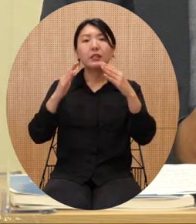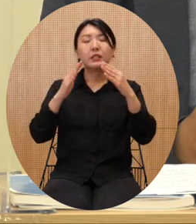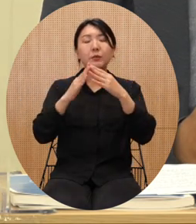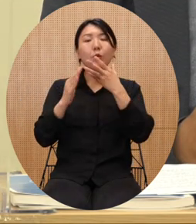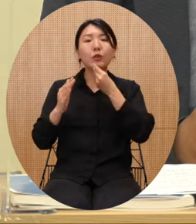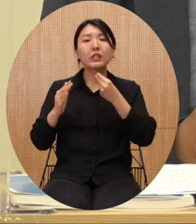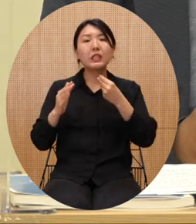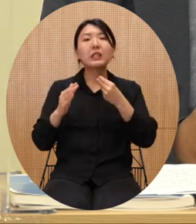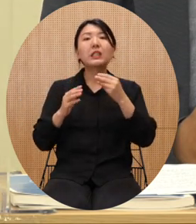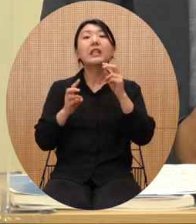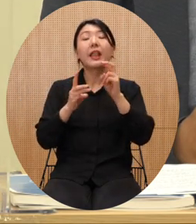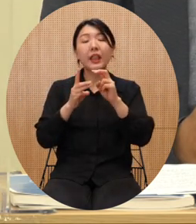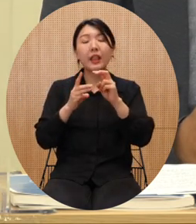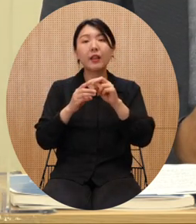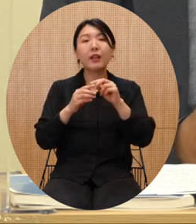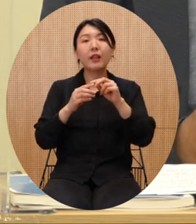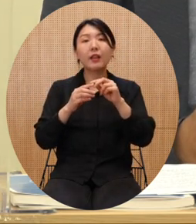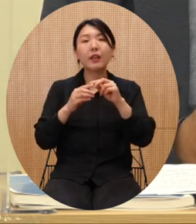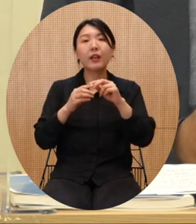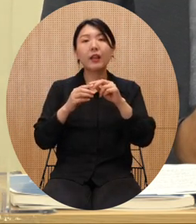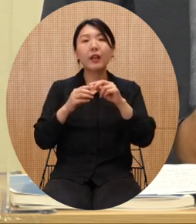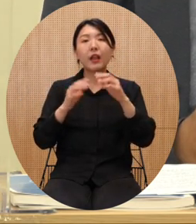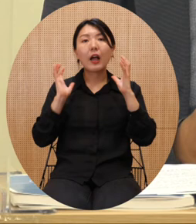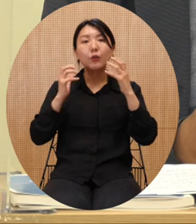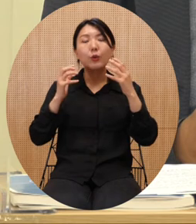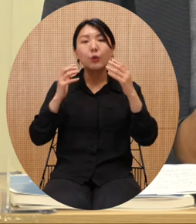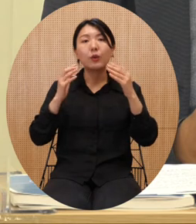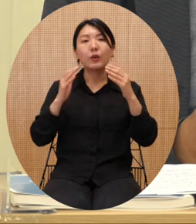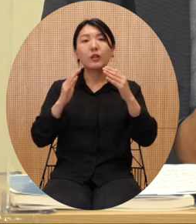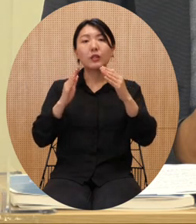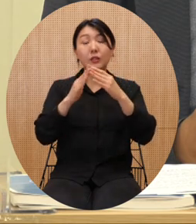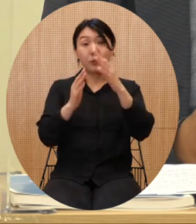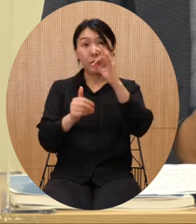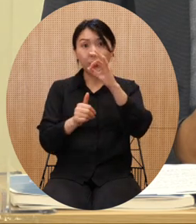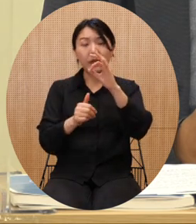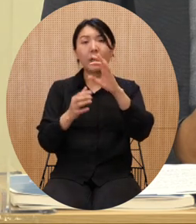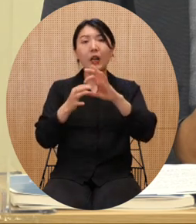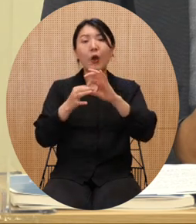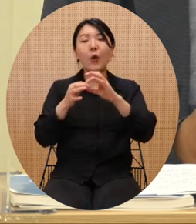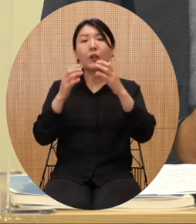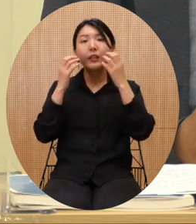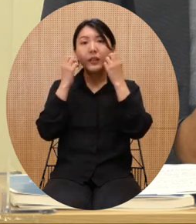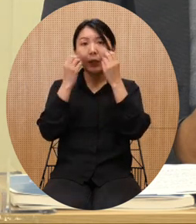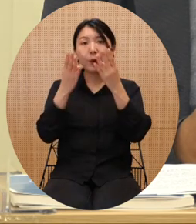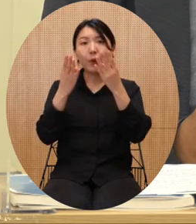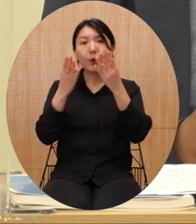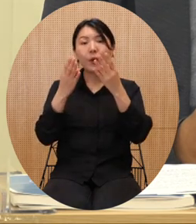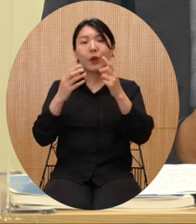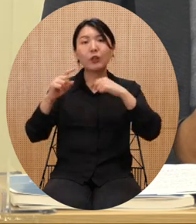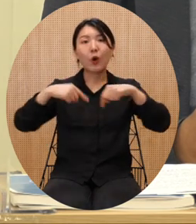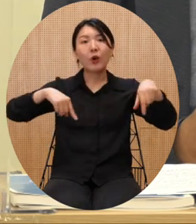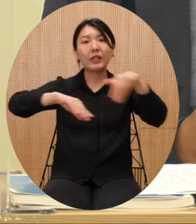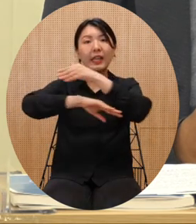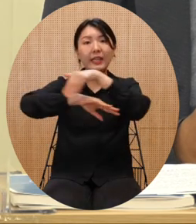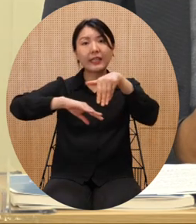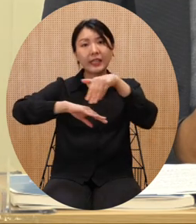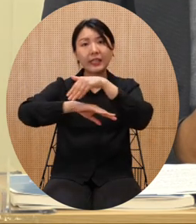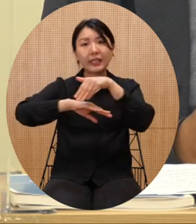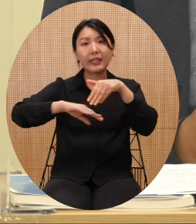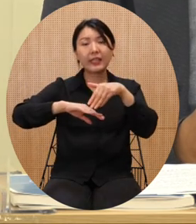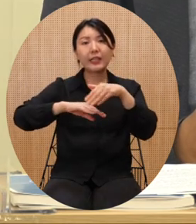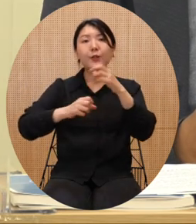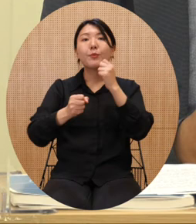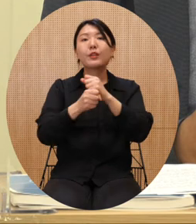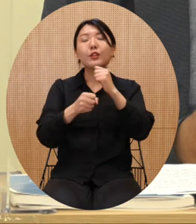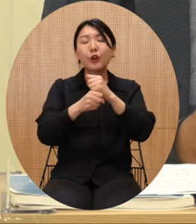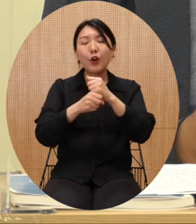좀 주거복지 정책, 아동 주거복지 정책, 아동 주거비와 관련된 어떤 좀 새로운 그 정책들이